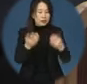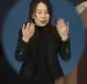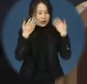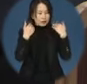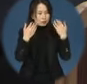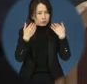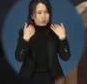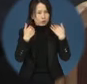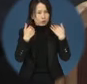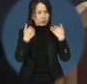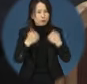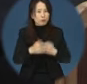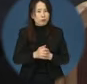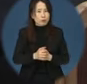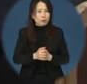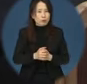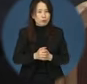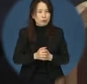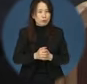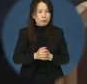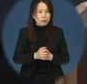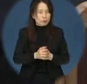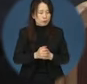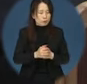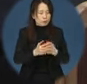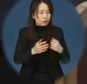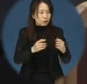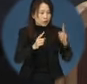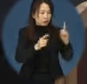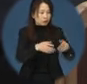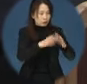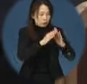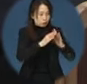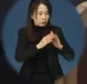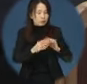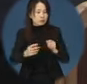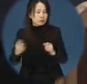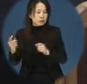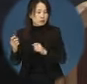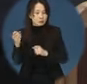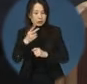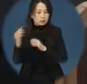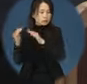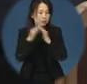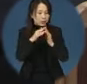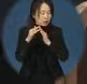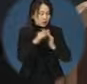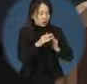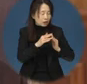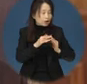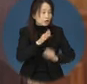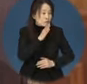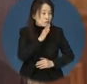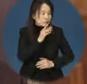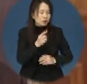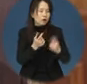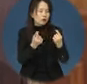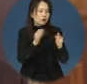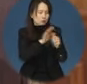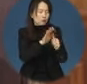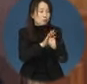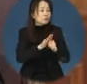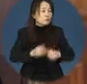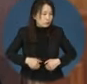변하니까 사람들이 다 떠나 다시 몰려든다 잖아요 그랬습니다 이런이런 희원이 필요한 거죠 그랬습니다 이거 역시도